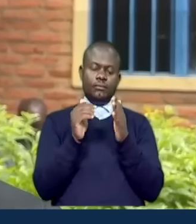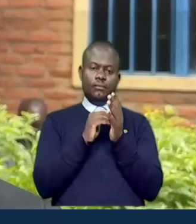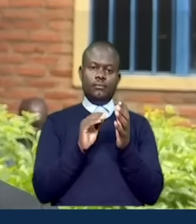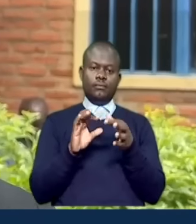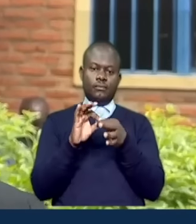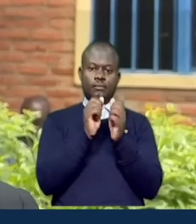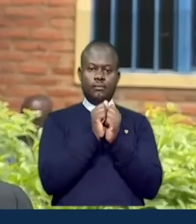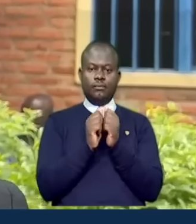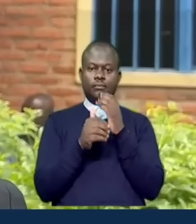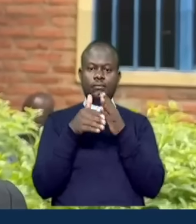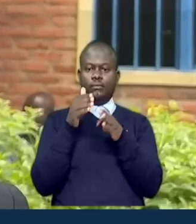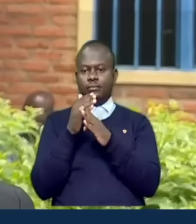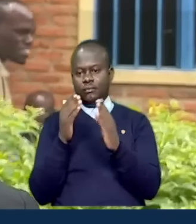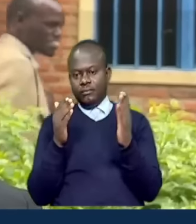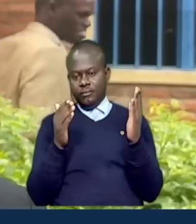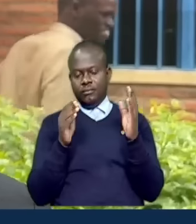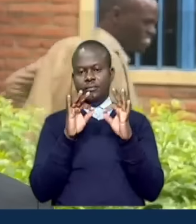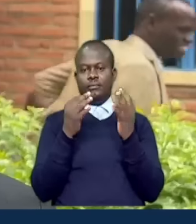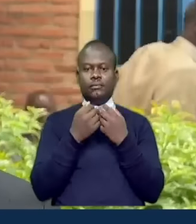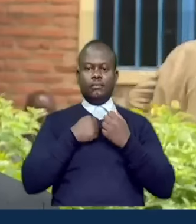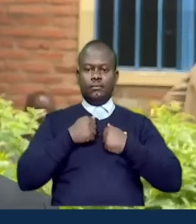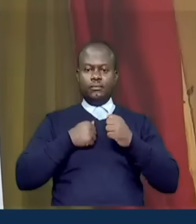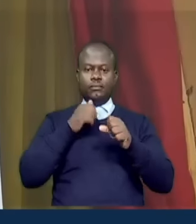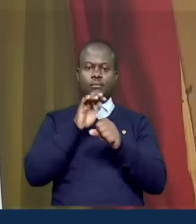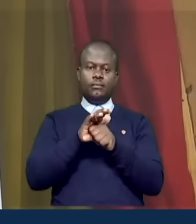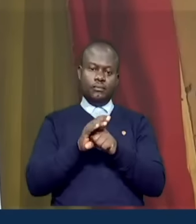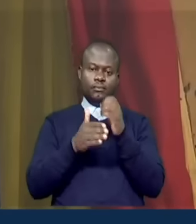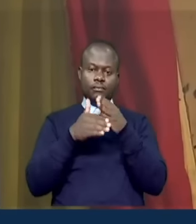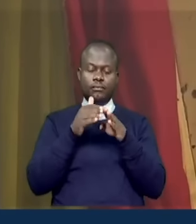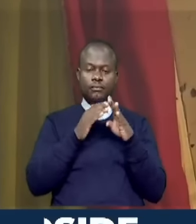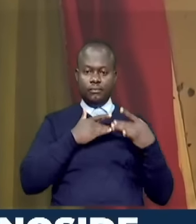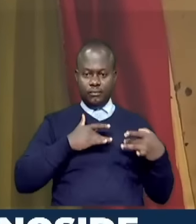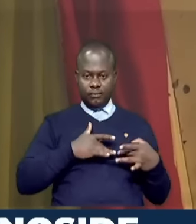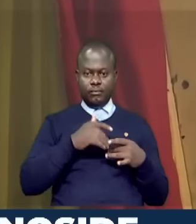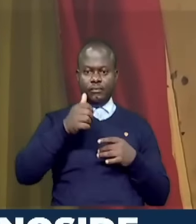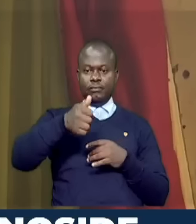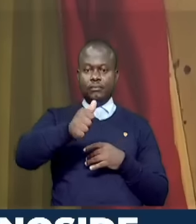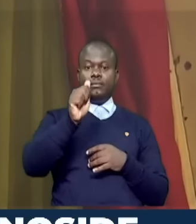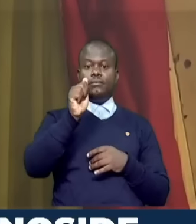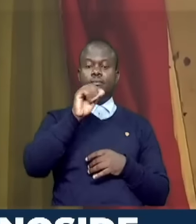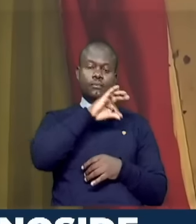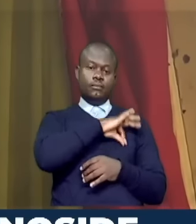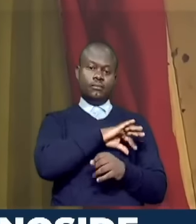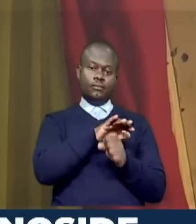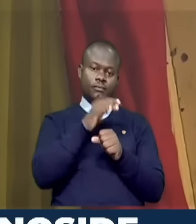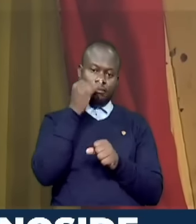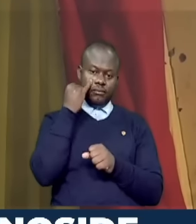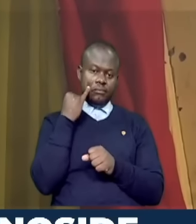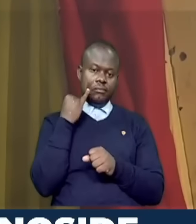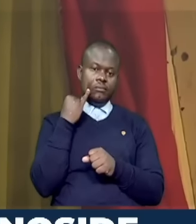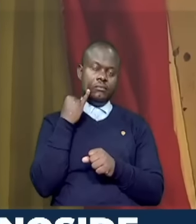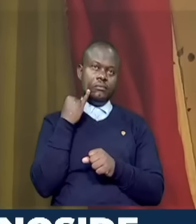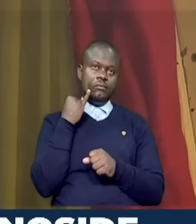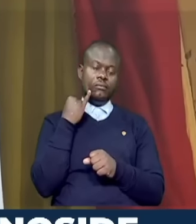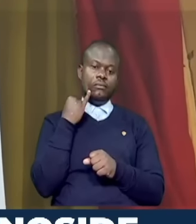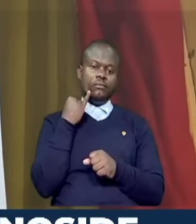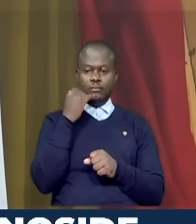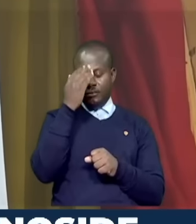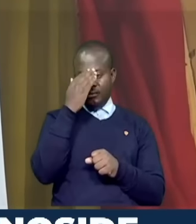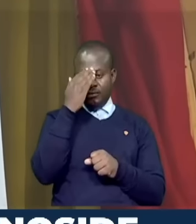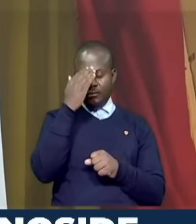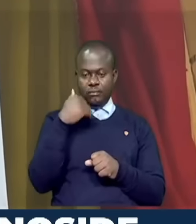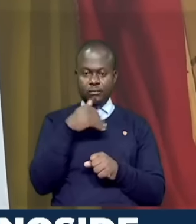no gusanasana umuryango nyarwanda cyane cyane kubaka imitima yabo n'inyungu ikomeye cyane kuri Kiliziya ko abantu